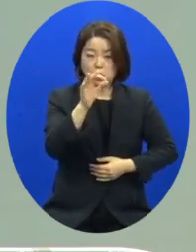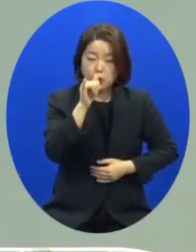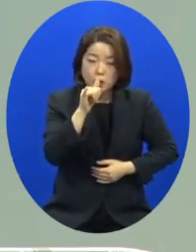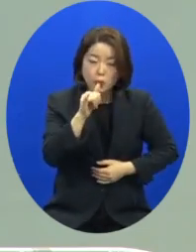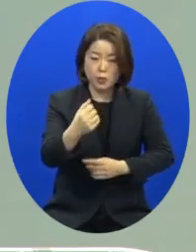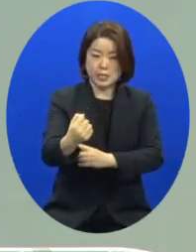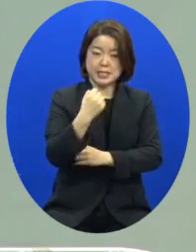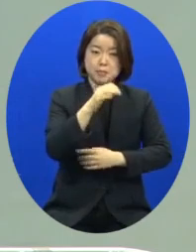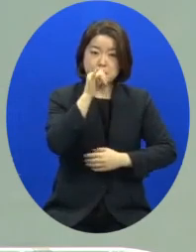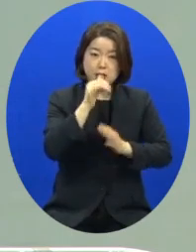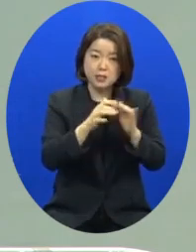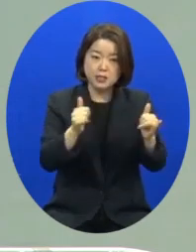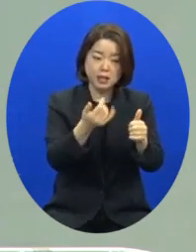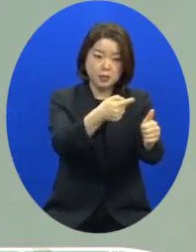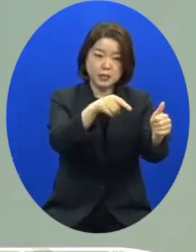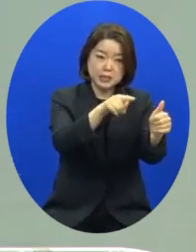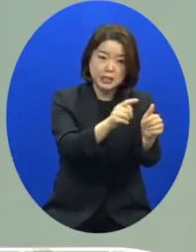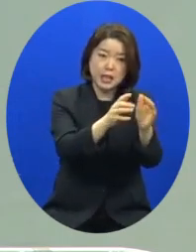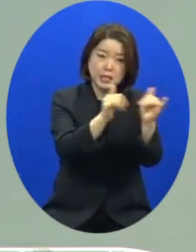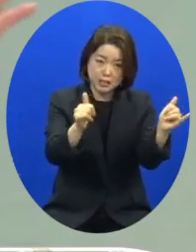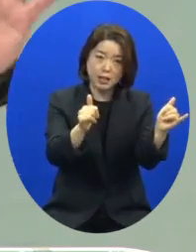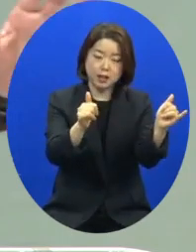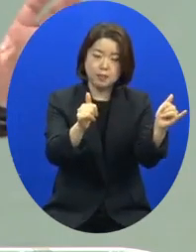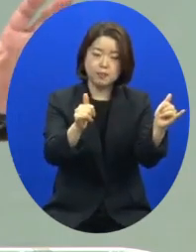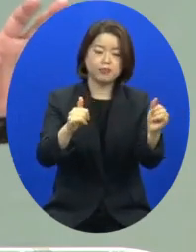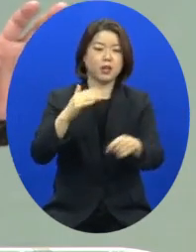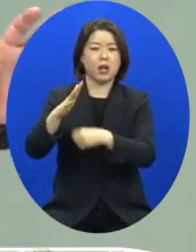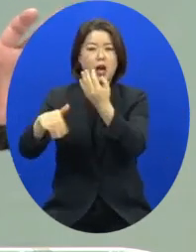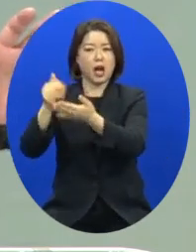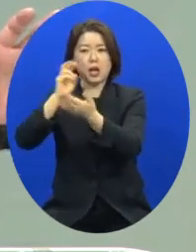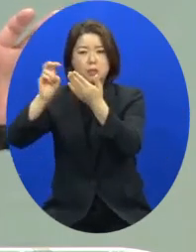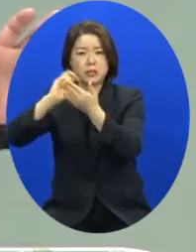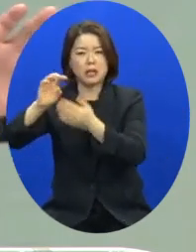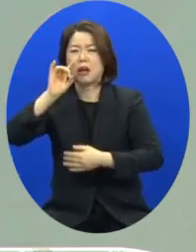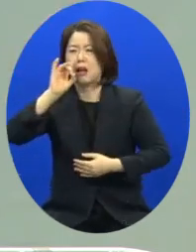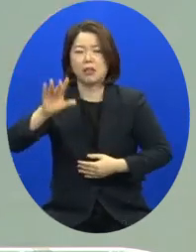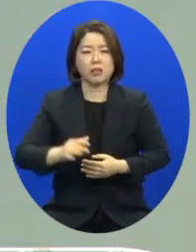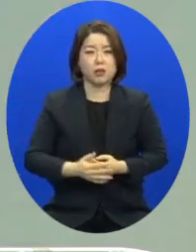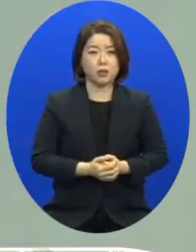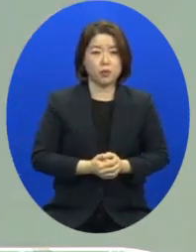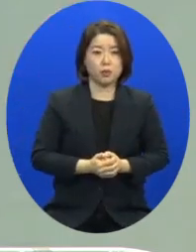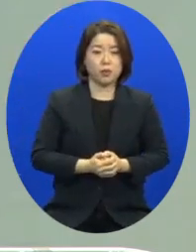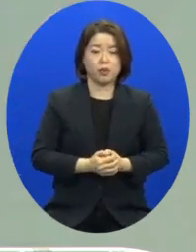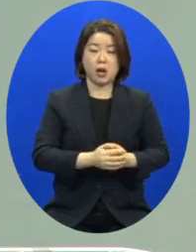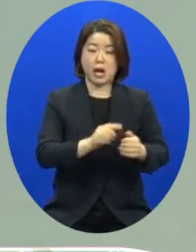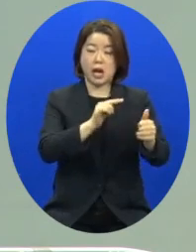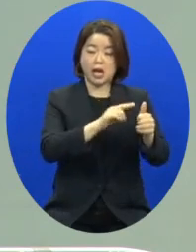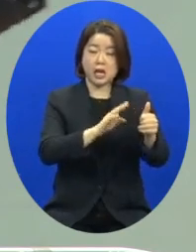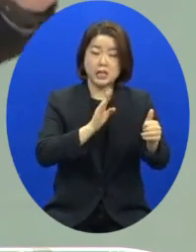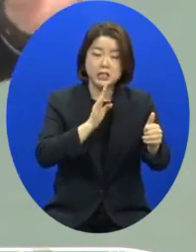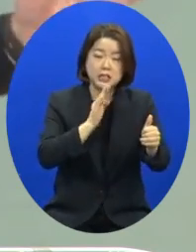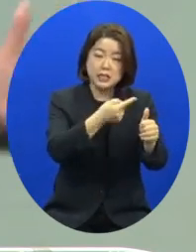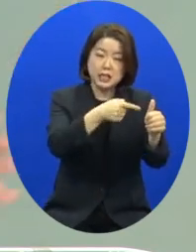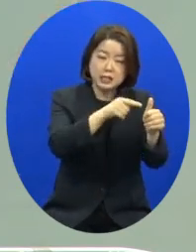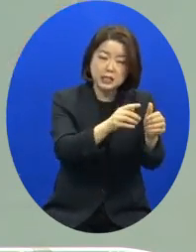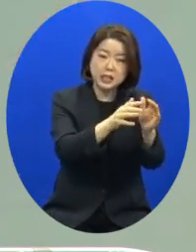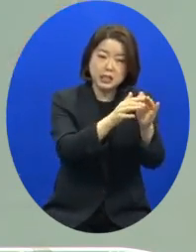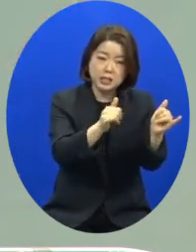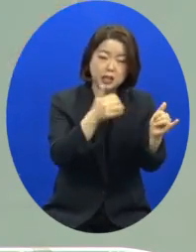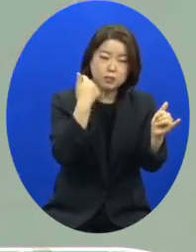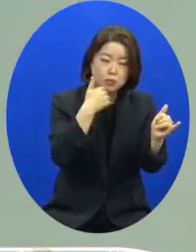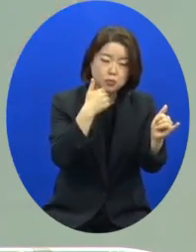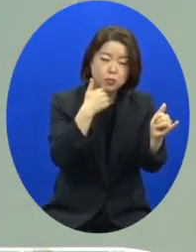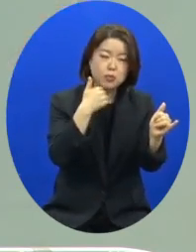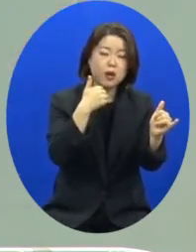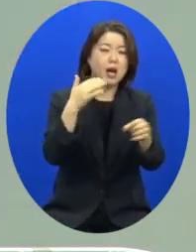있는 사람을 의지하는 사람은 하나님 찬양이 안 됩니다. 그가 진짜 의지하는 대상이 하나님이 아니기